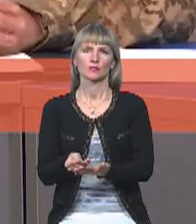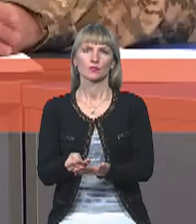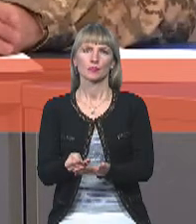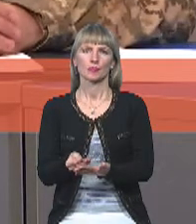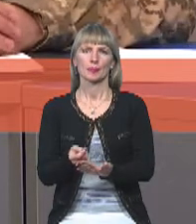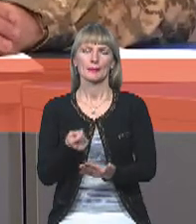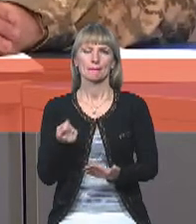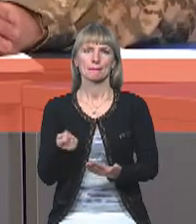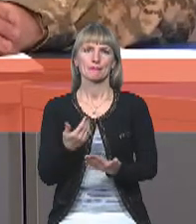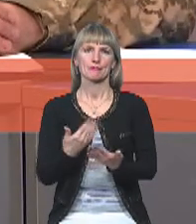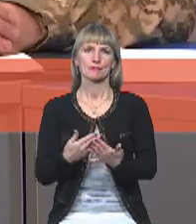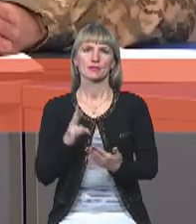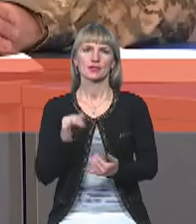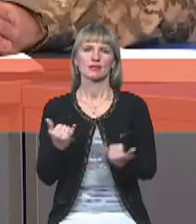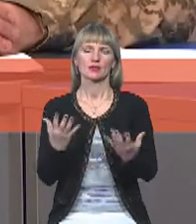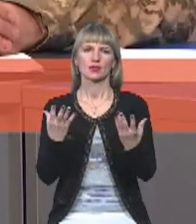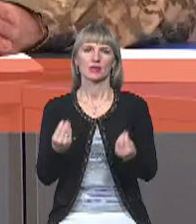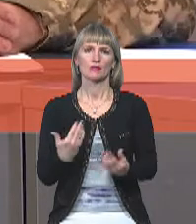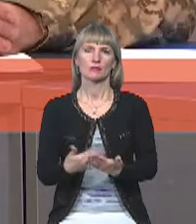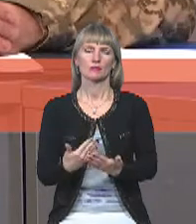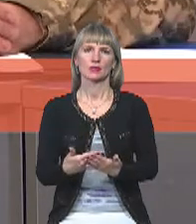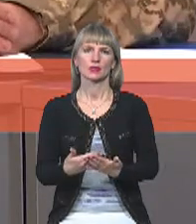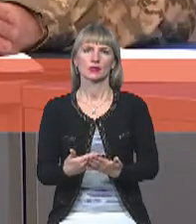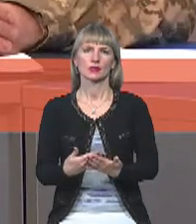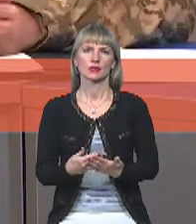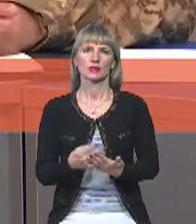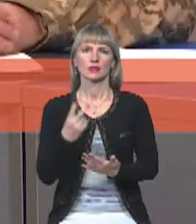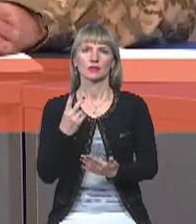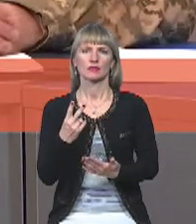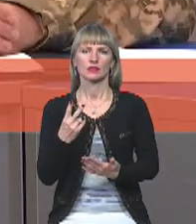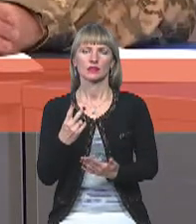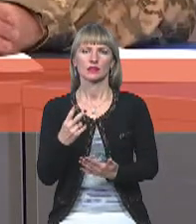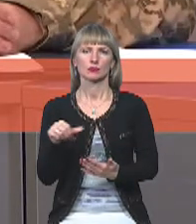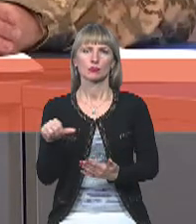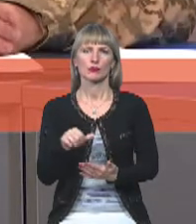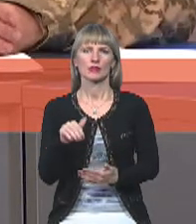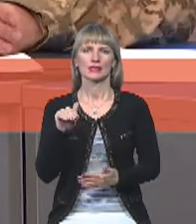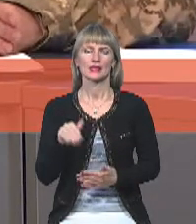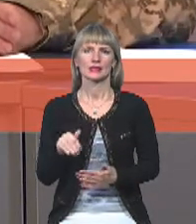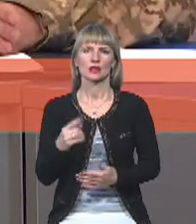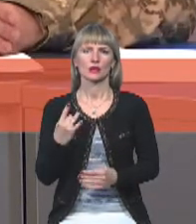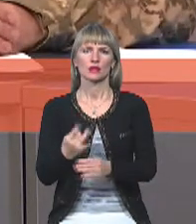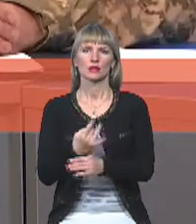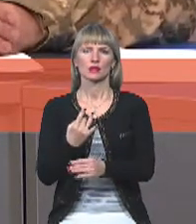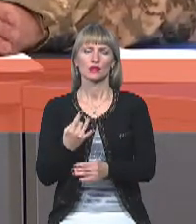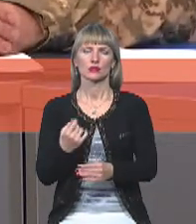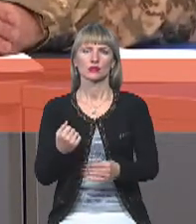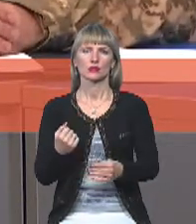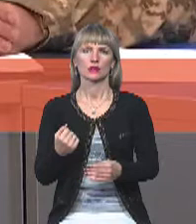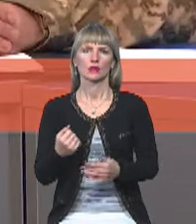невелика, скажімо так, по-моєму, на сьогоднішній день біля 2 чи 2,5 тисячі, така разова